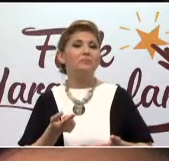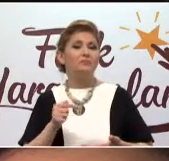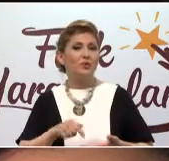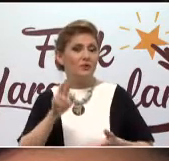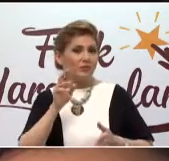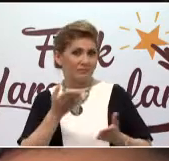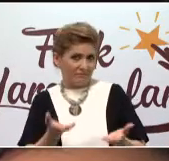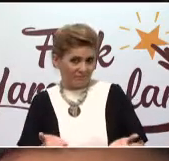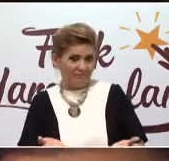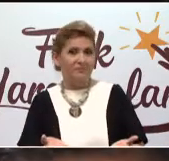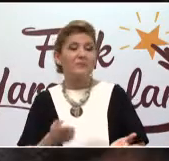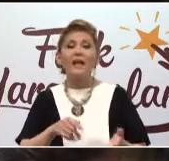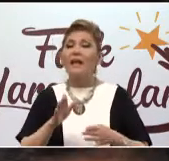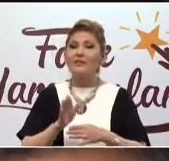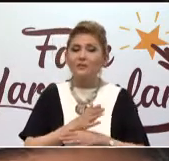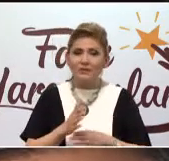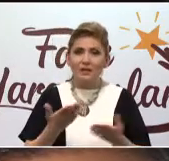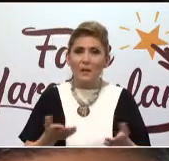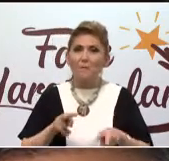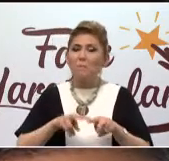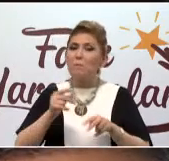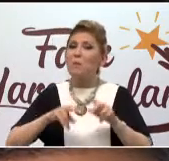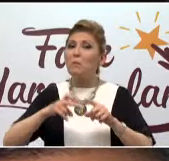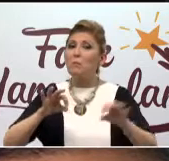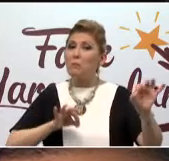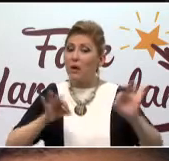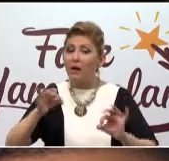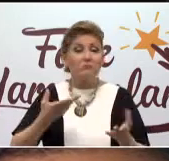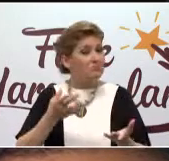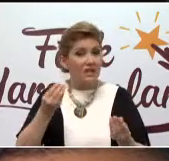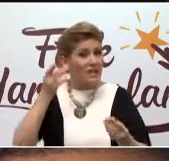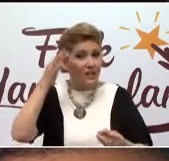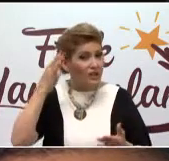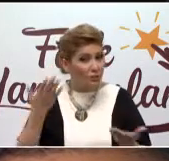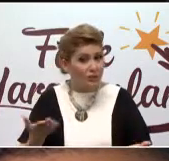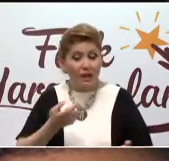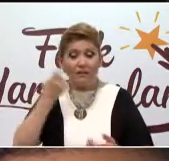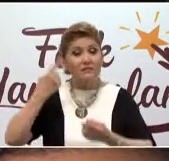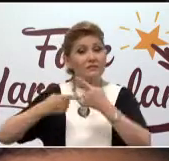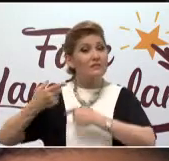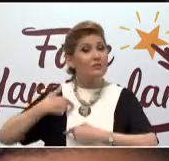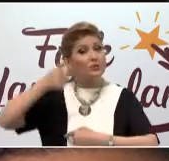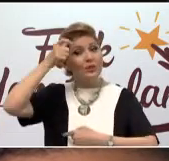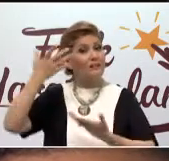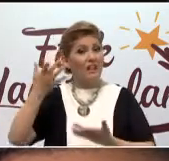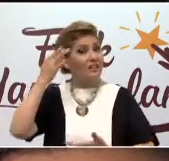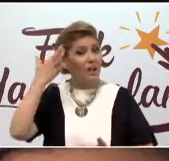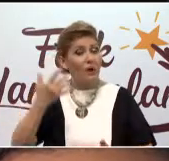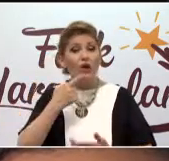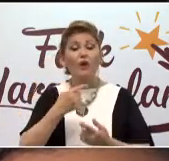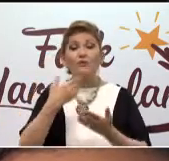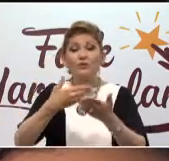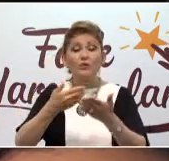buradan kaynaklanıyor. Çünkü işte mimarimizi tanımıyoruz, geleneklerimizi tanımıyoruz, sözlü